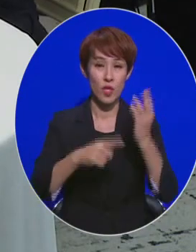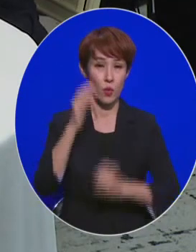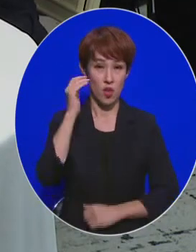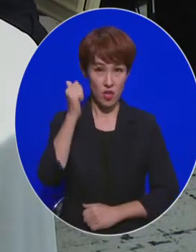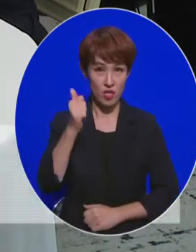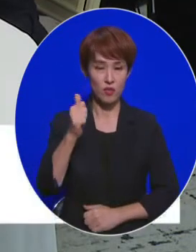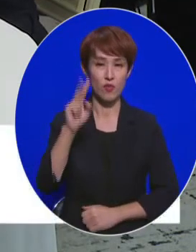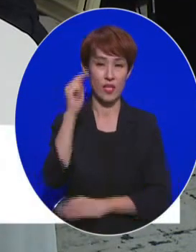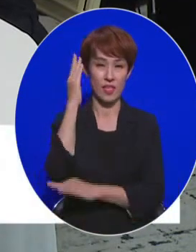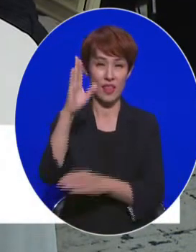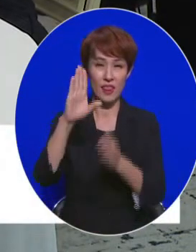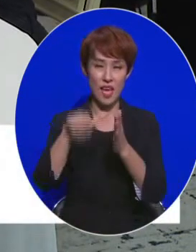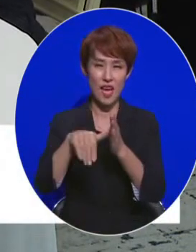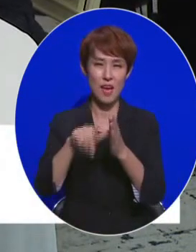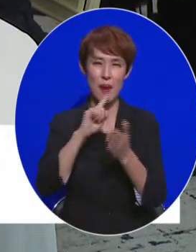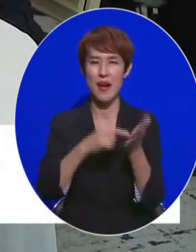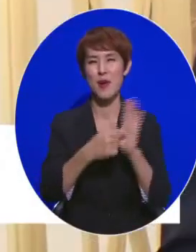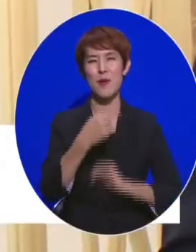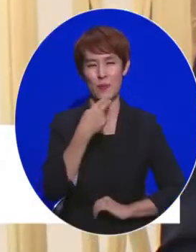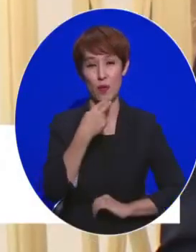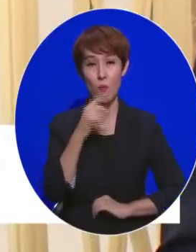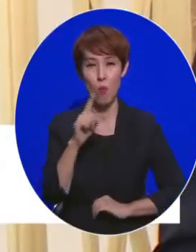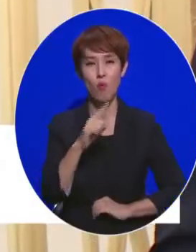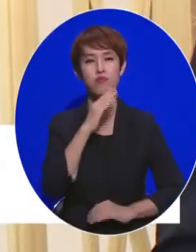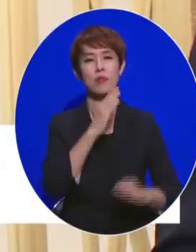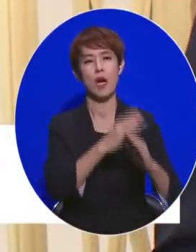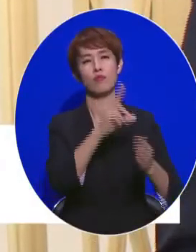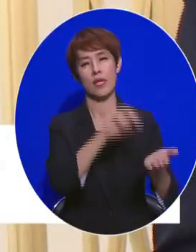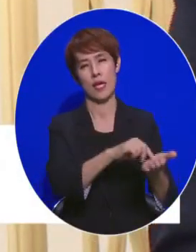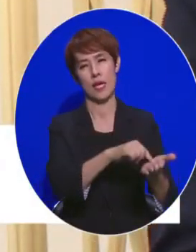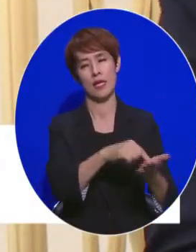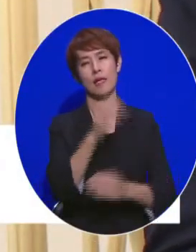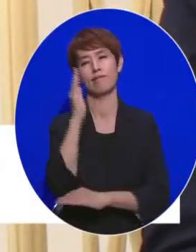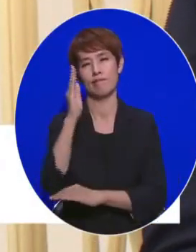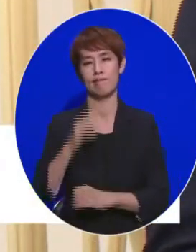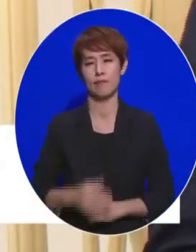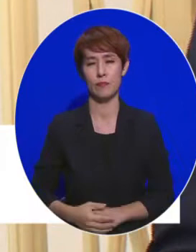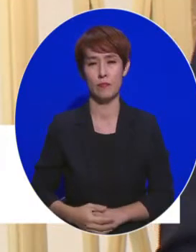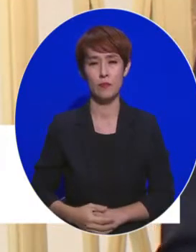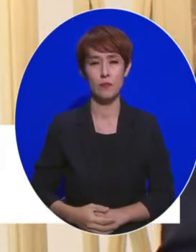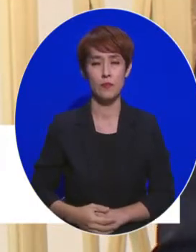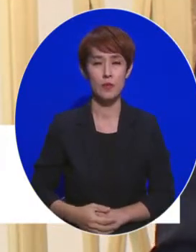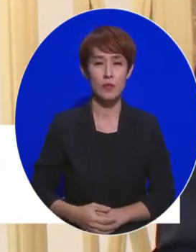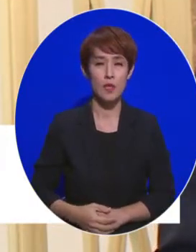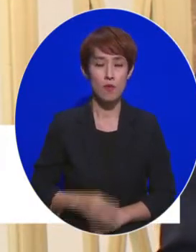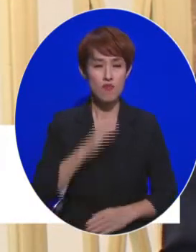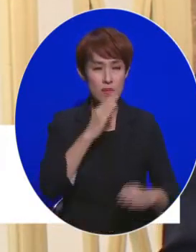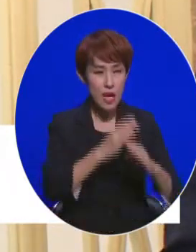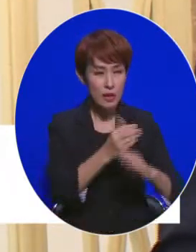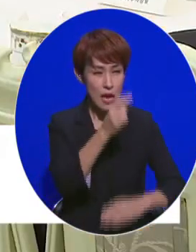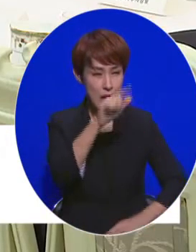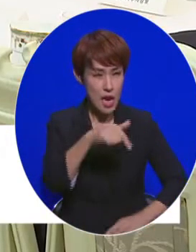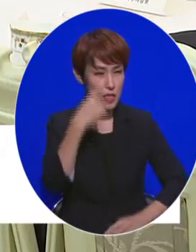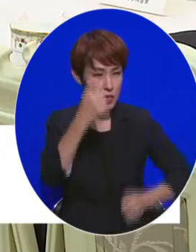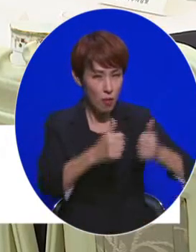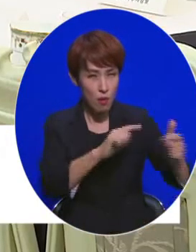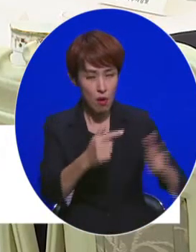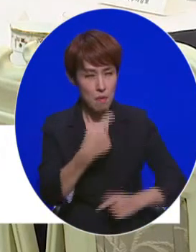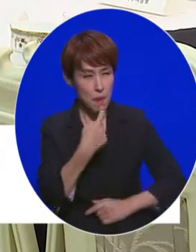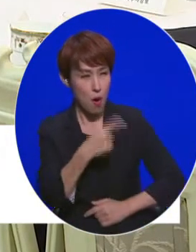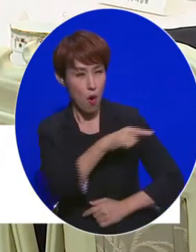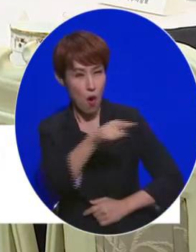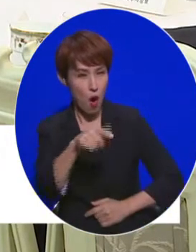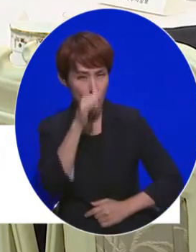유엔 연설에서는 다루지 않았던 북한 문제에 대해서도 언급했습니다. 윤 대통령은 북한이 핵실험 등 도발을